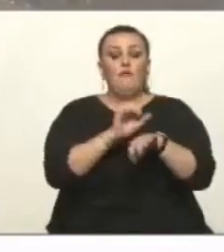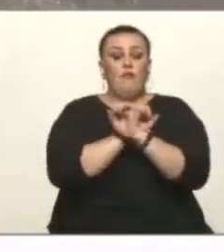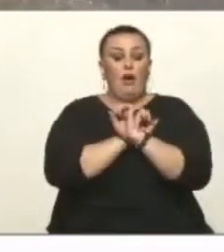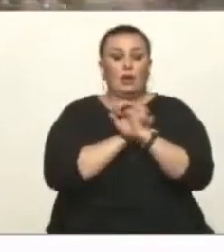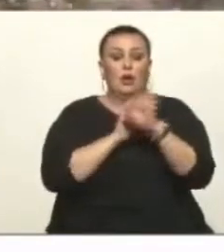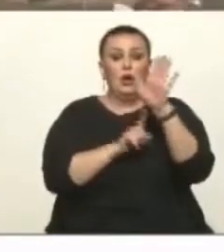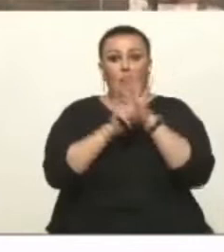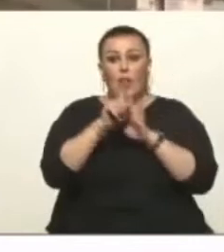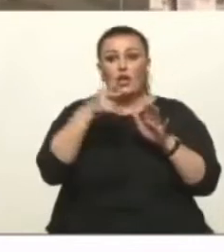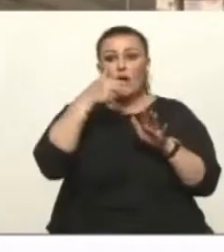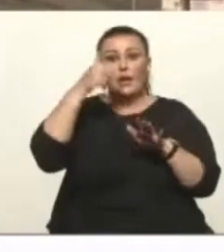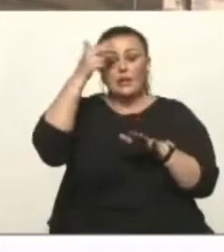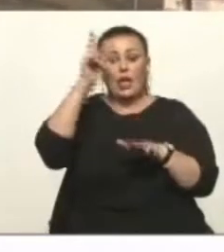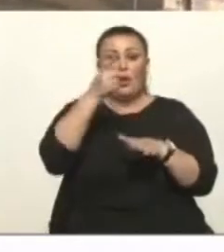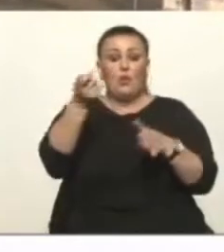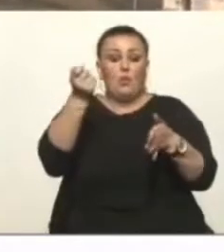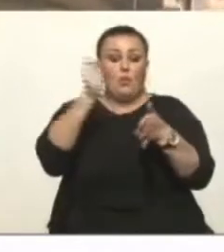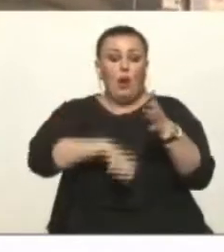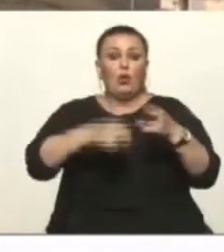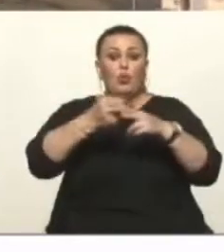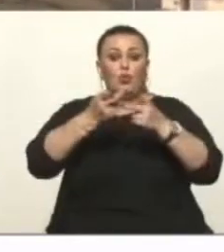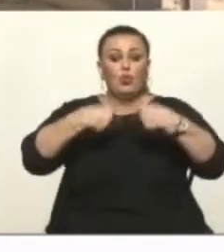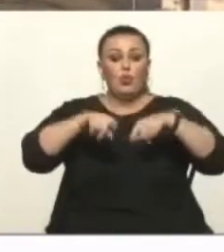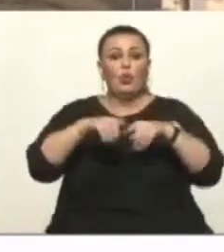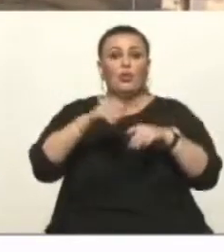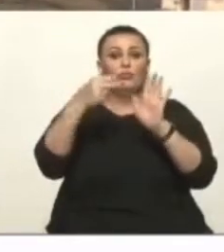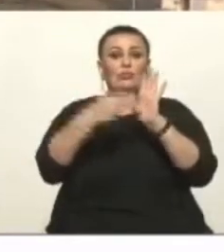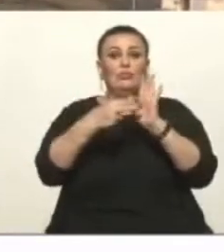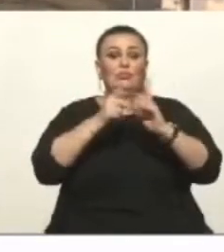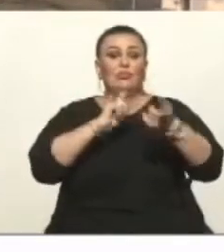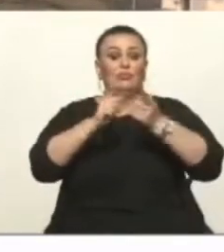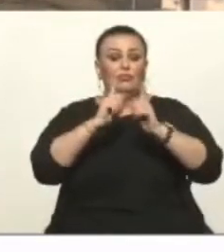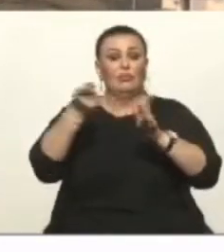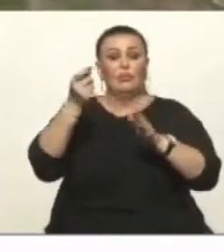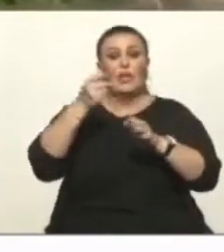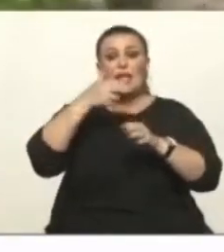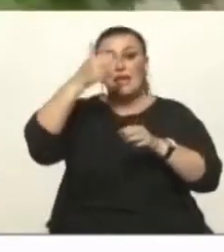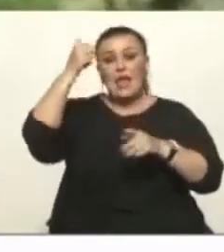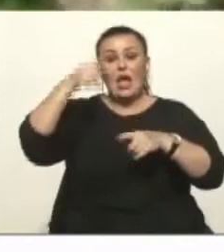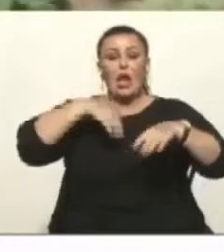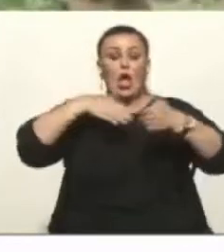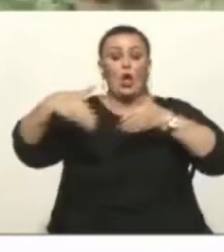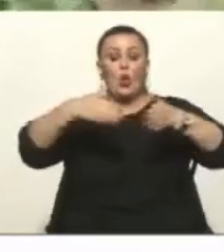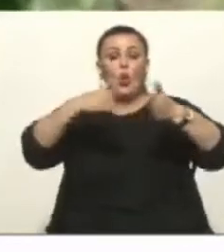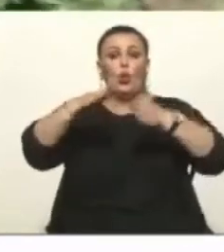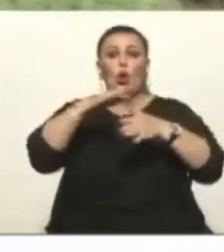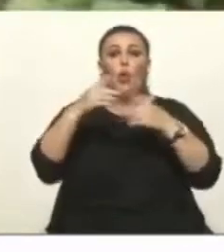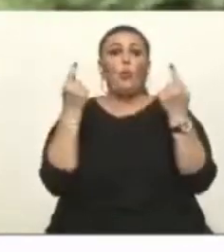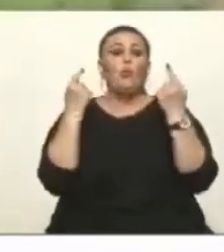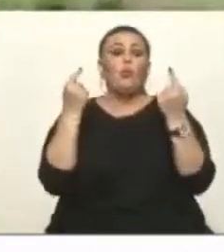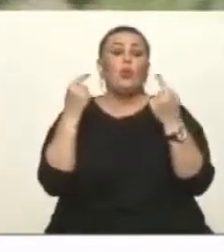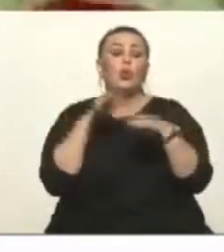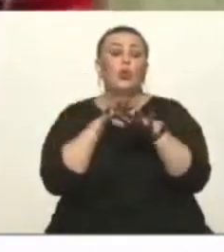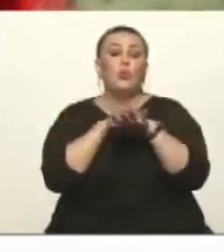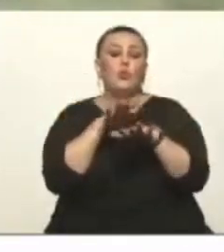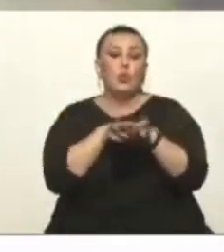İtaliyada bağlı olduğu üçün həmin bölgəyə gedən ödənişli keçidlər İtaliya yollarında çox böyük tıxaclar var.